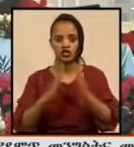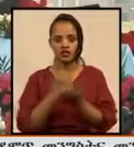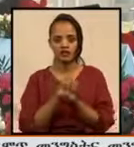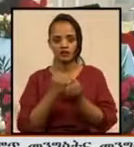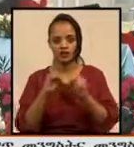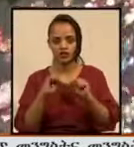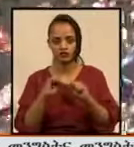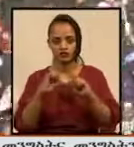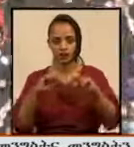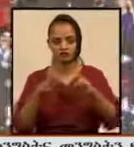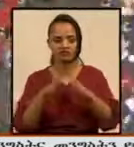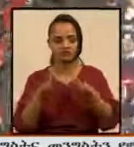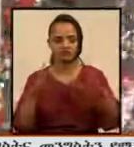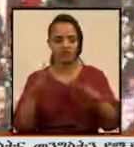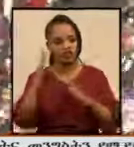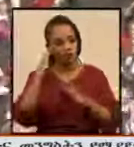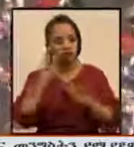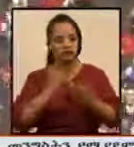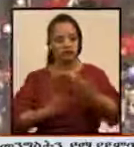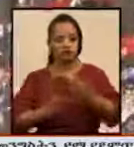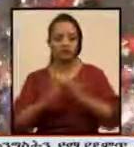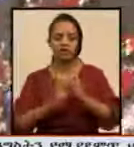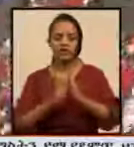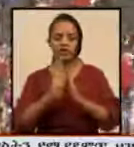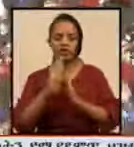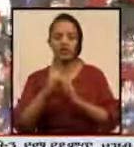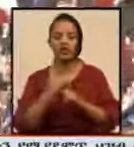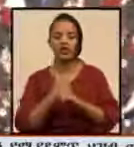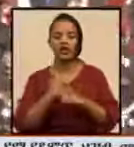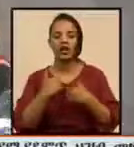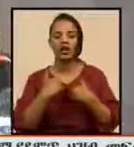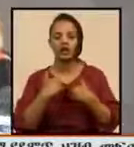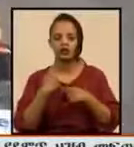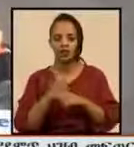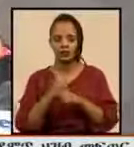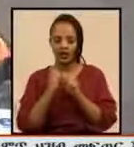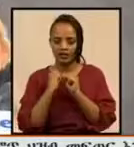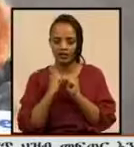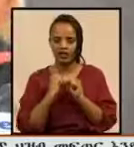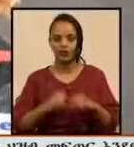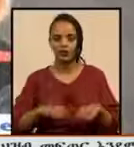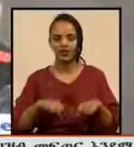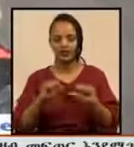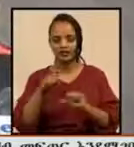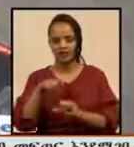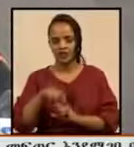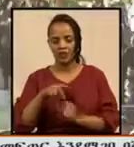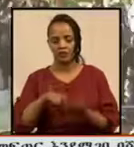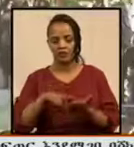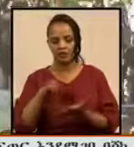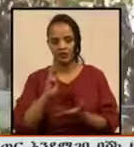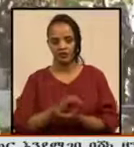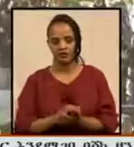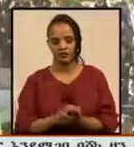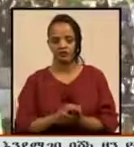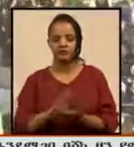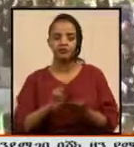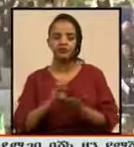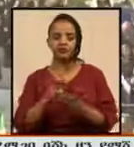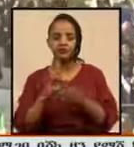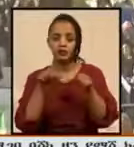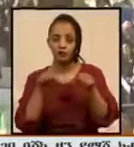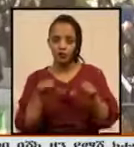ምርምሮችን በማስፋትና የእውቀት ሽግግርን በማሳደግ ረገድ እየሰራ ያለውን ተግባር አጠናክሮ ሊቀጥል እንደሚገባም አንስተዋል። ዩኒቨርሲቲ